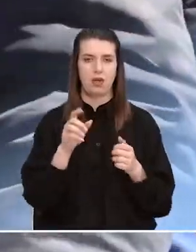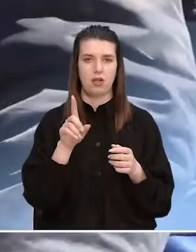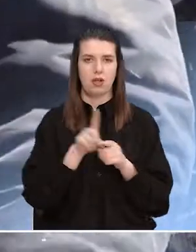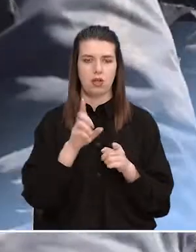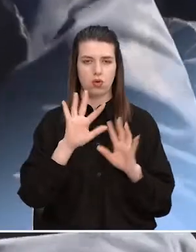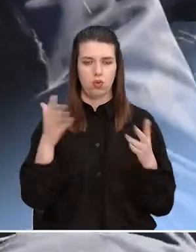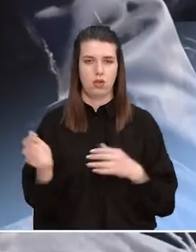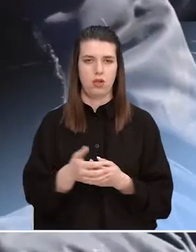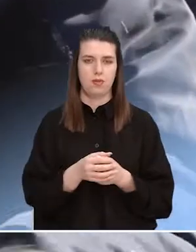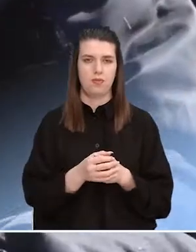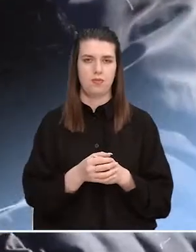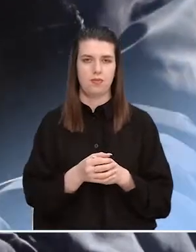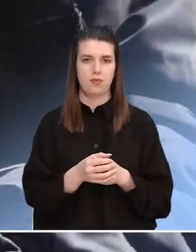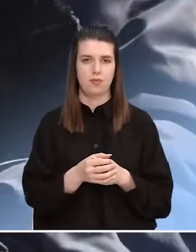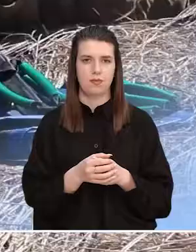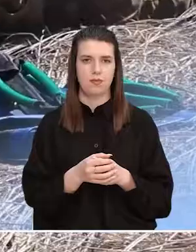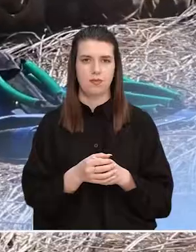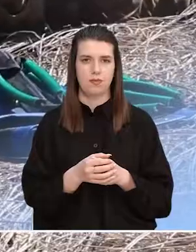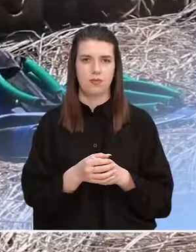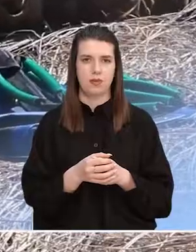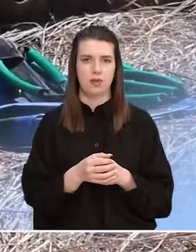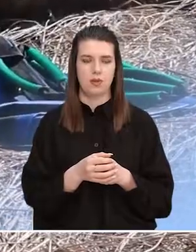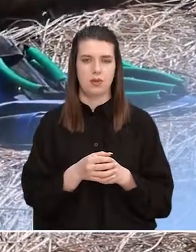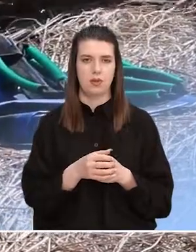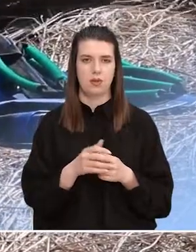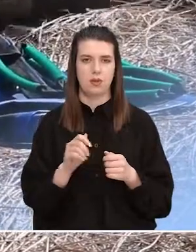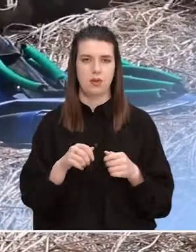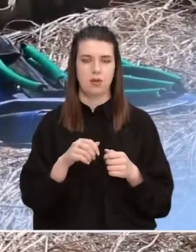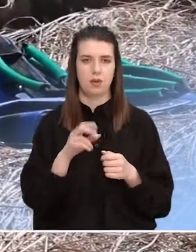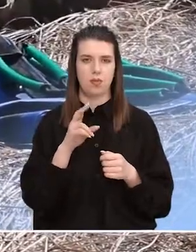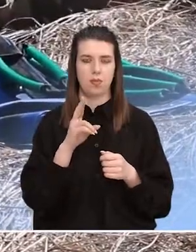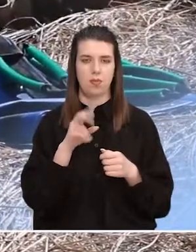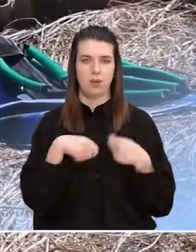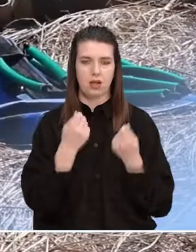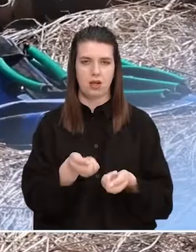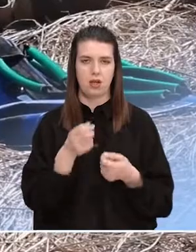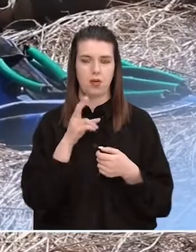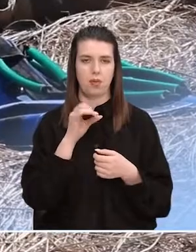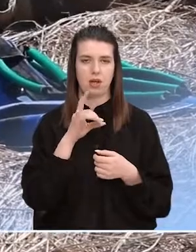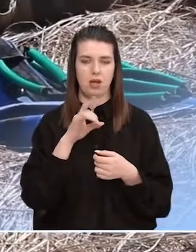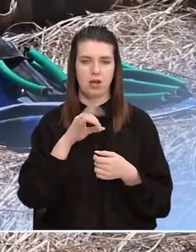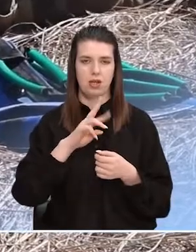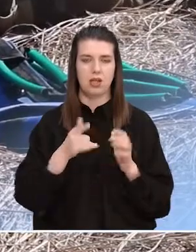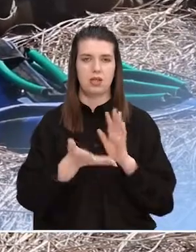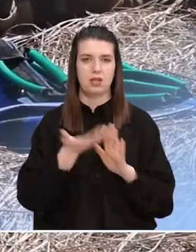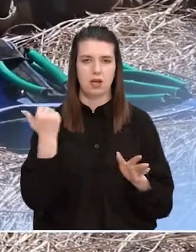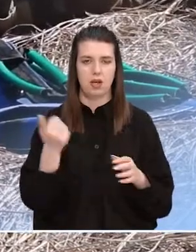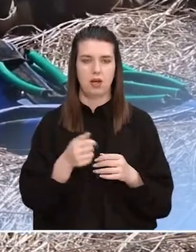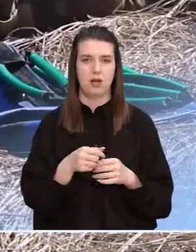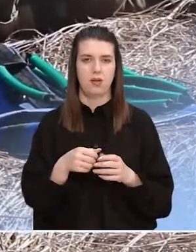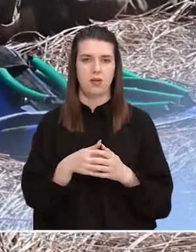оказываются рядом в экстренных ситуациях перекинули на блюдо хоронить их подставили